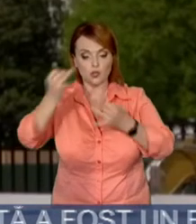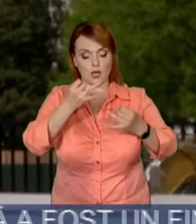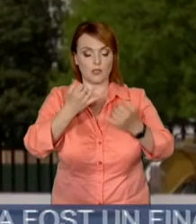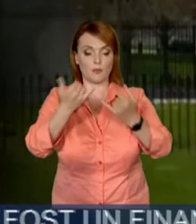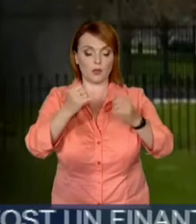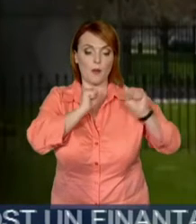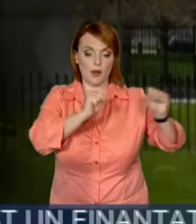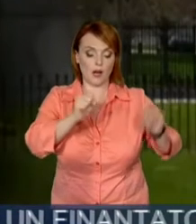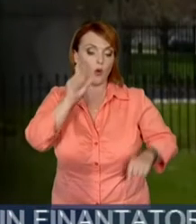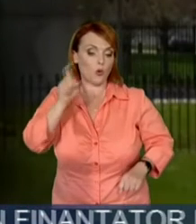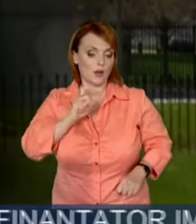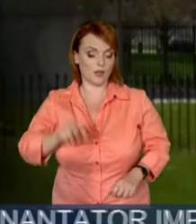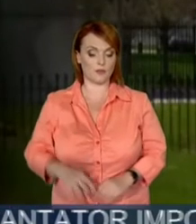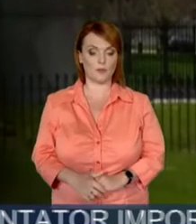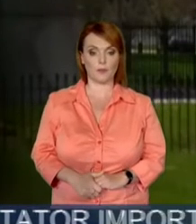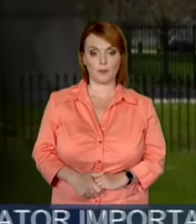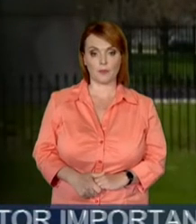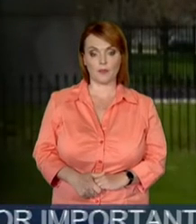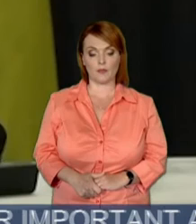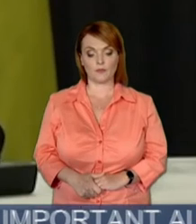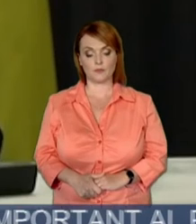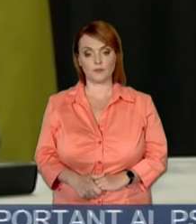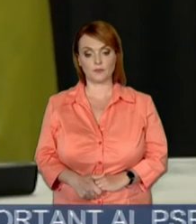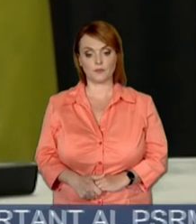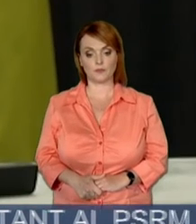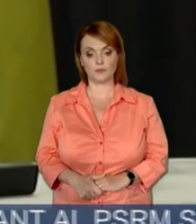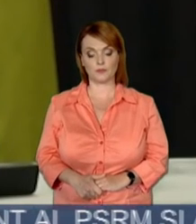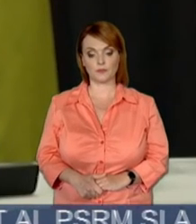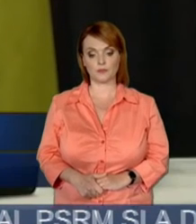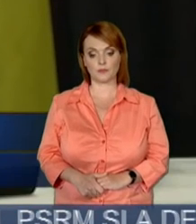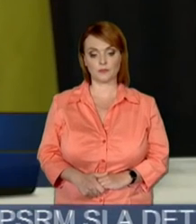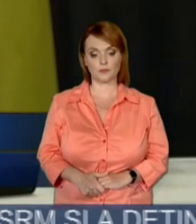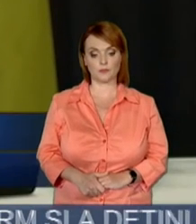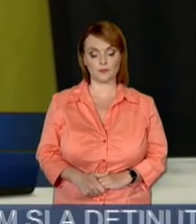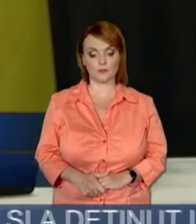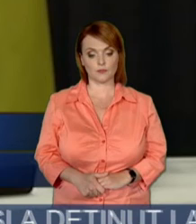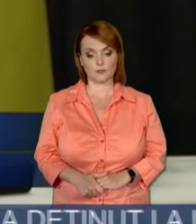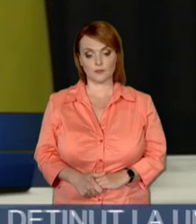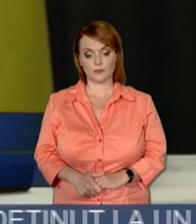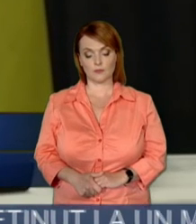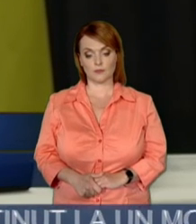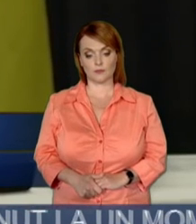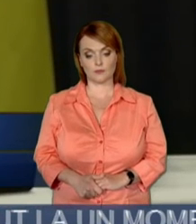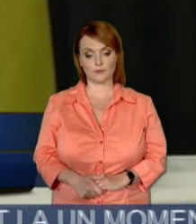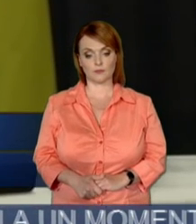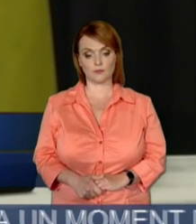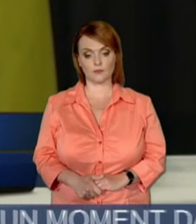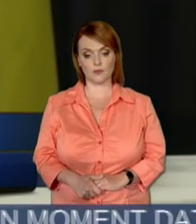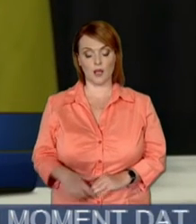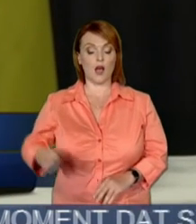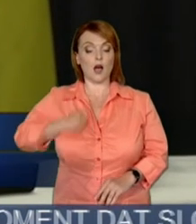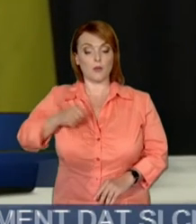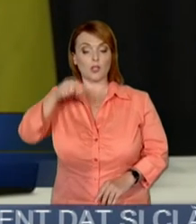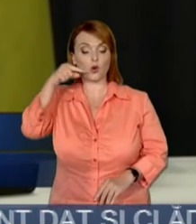la inițiativa șefului Pentagonului Lloyd Austin. Russian forces continue to cruelly bombard Ukrainians. Forțele